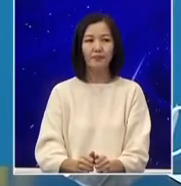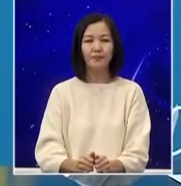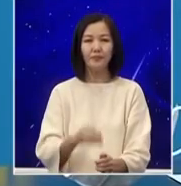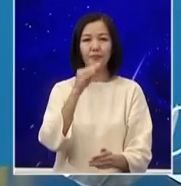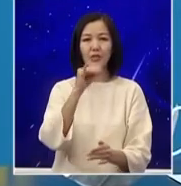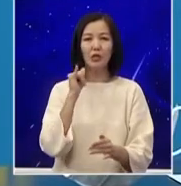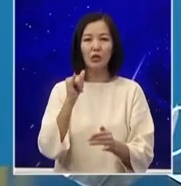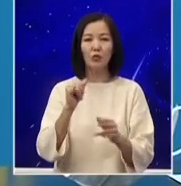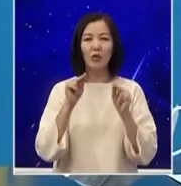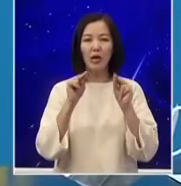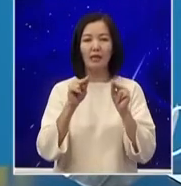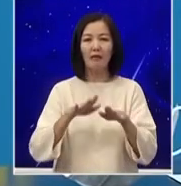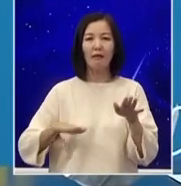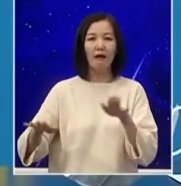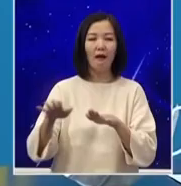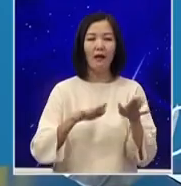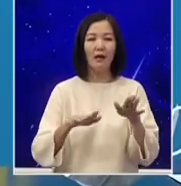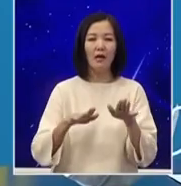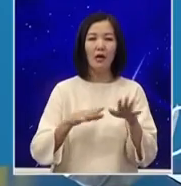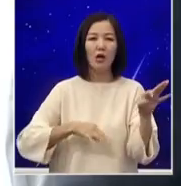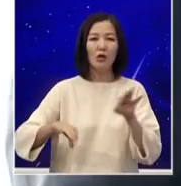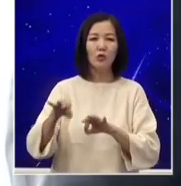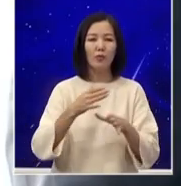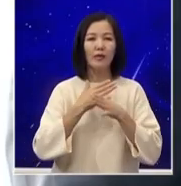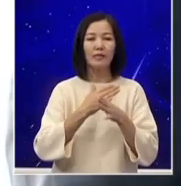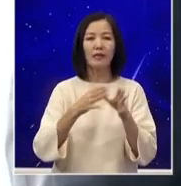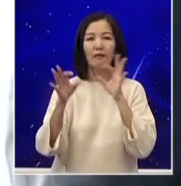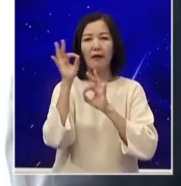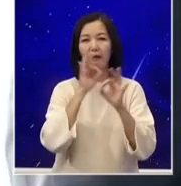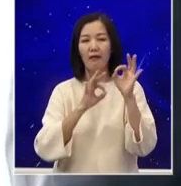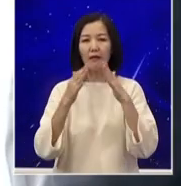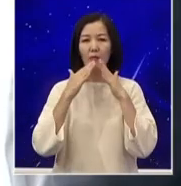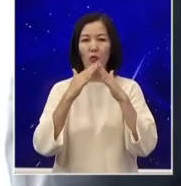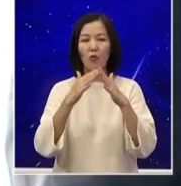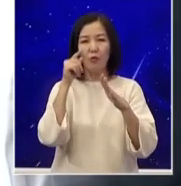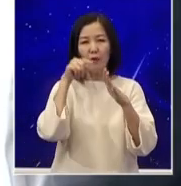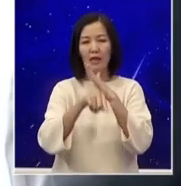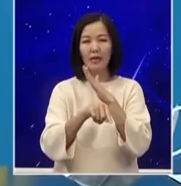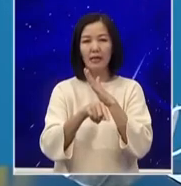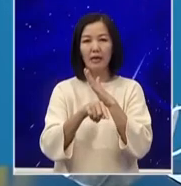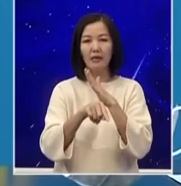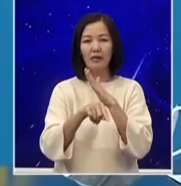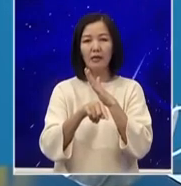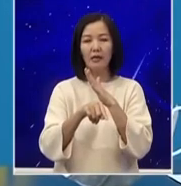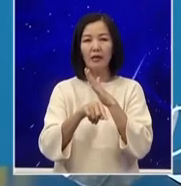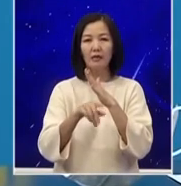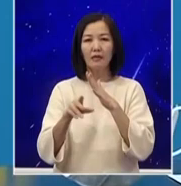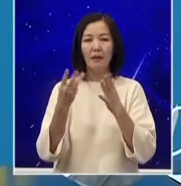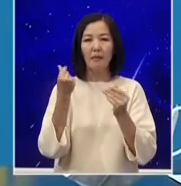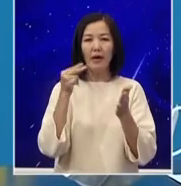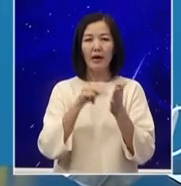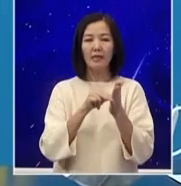Жетісу адалдық алаңы жобасы шеңберінде дәріханалар мен қоймаларда дәрілік препараттардың бағасы